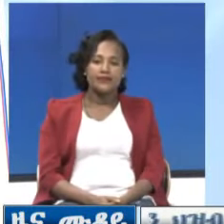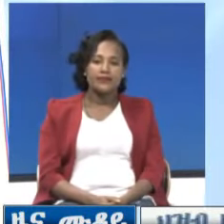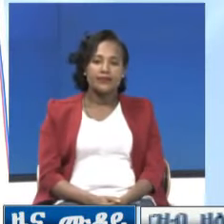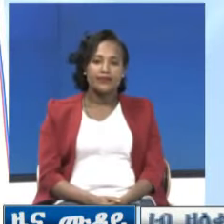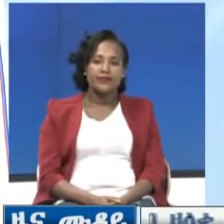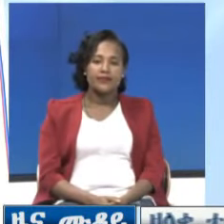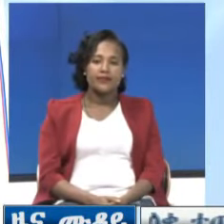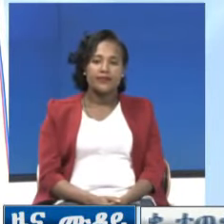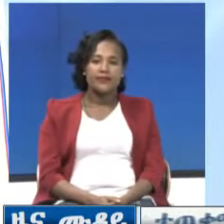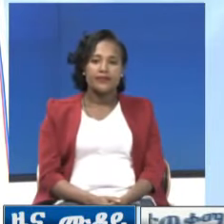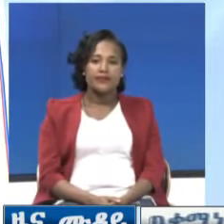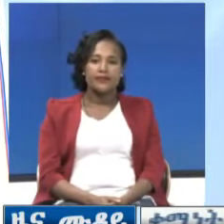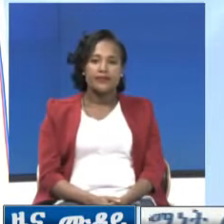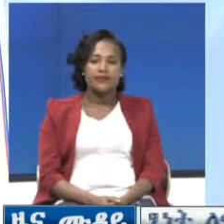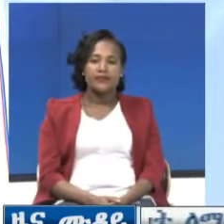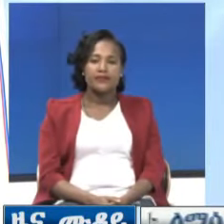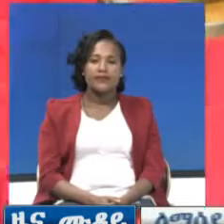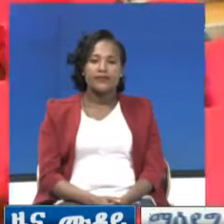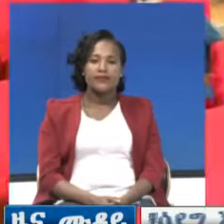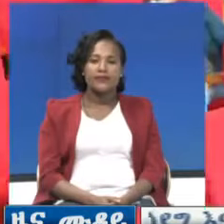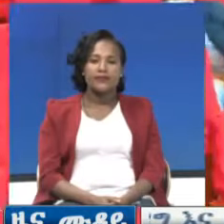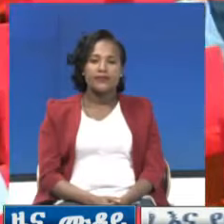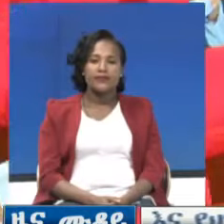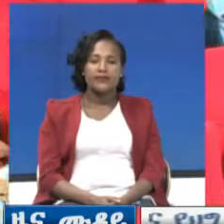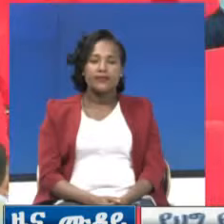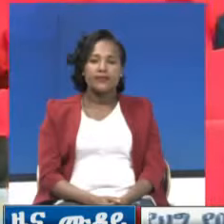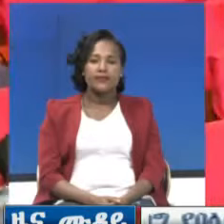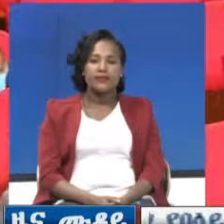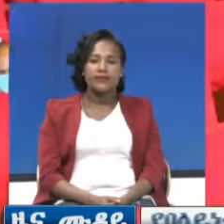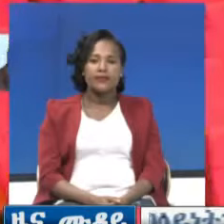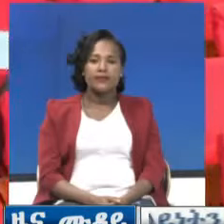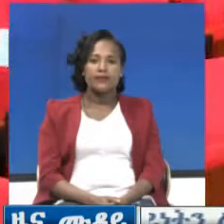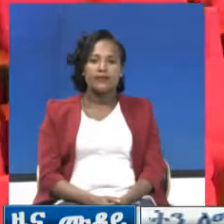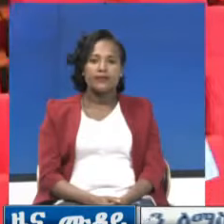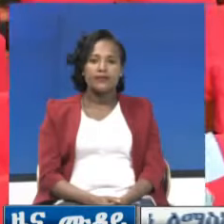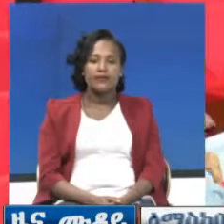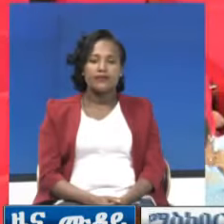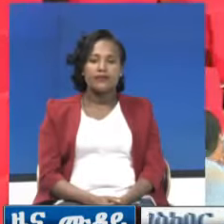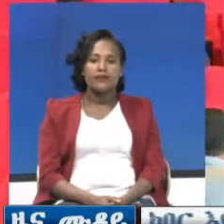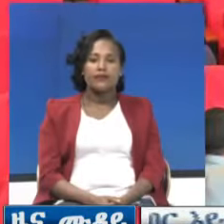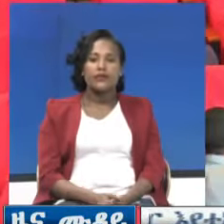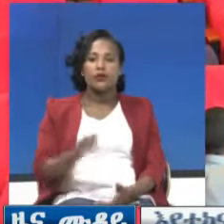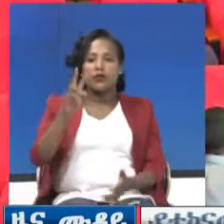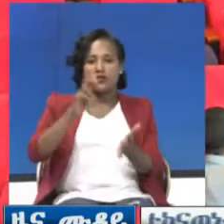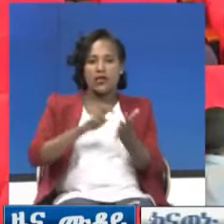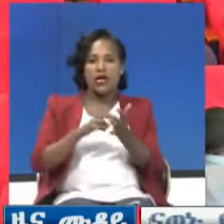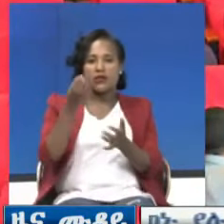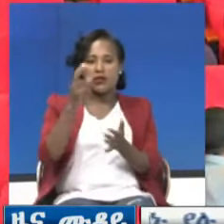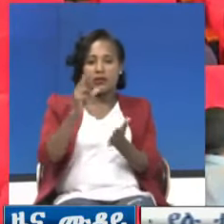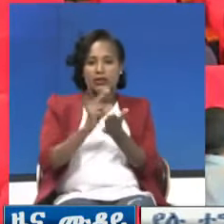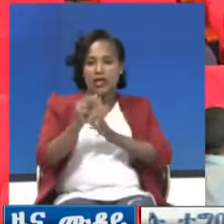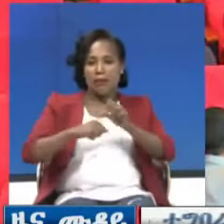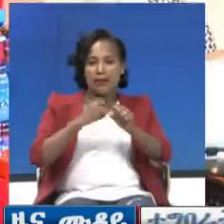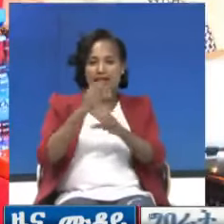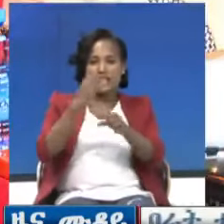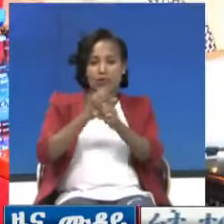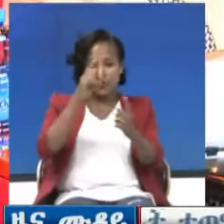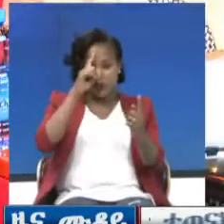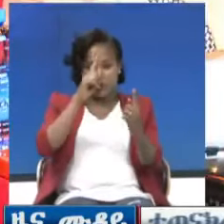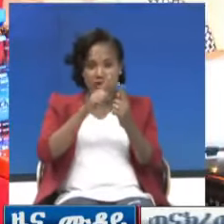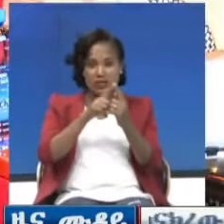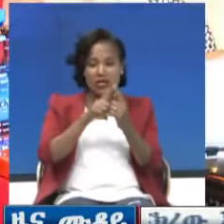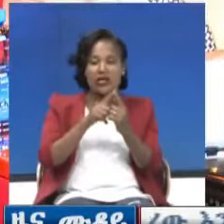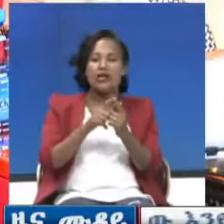የአማራ ክልል መንግስት የ9 ወራት የልማትና መልካም አስተዳደር ተግባራትን ገምግሟል። በ2012 በጀት ዓመት ከተያዙት እቅዶች